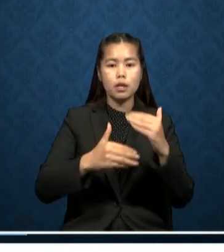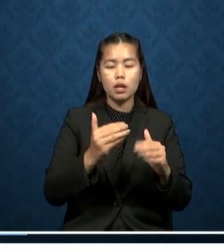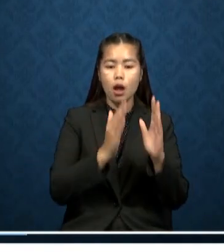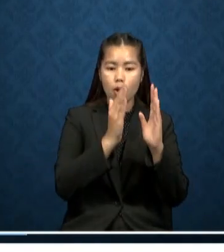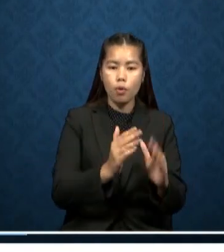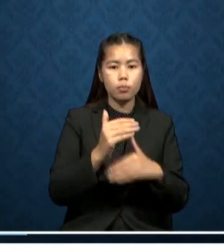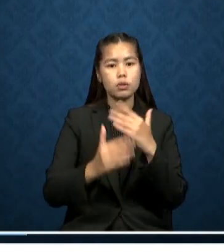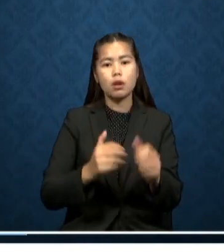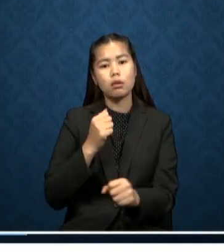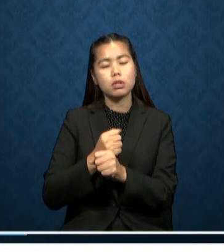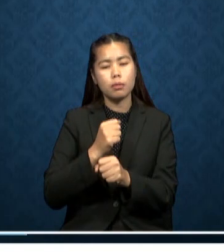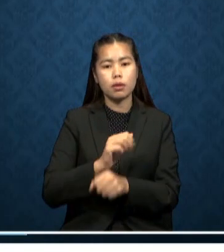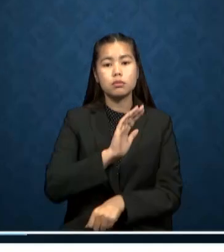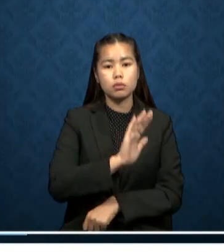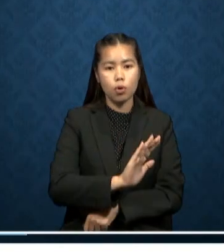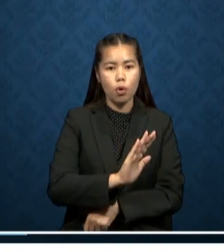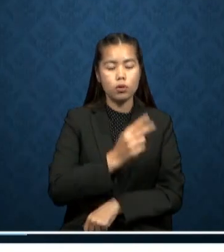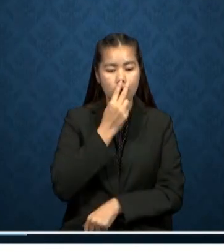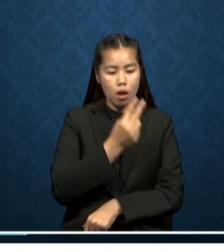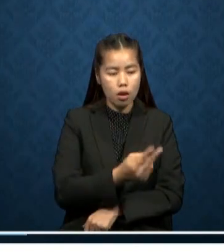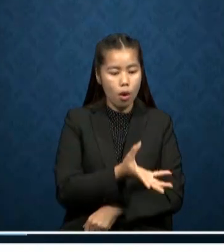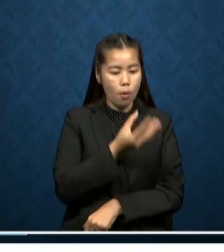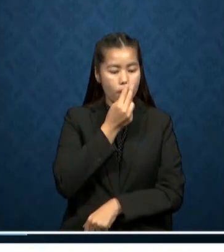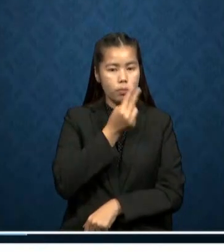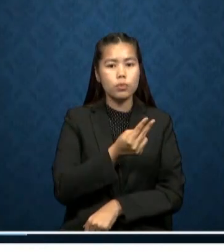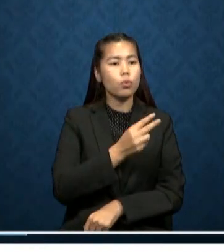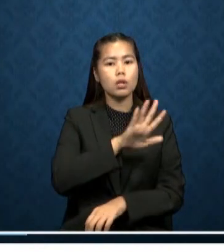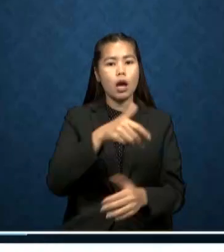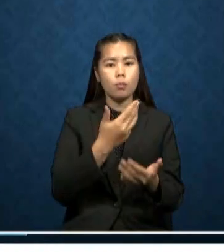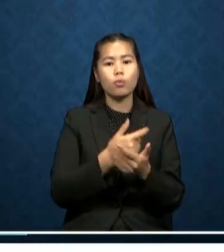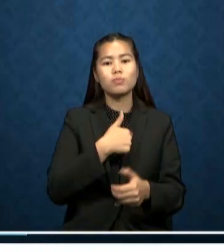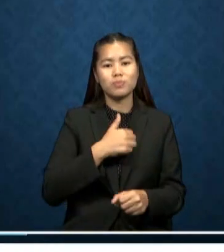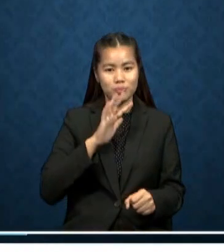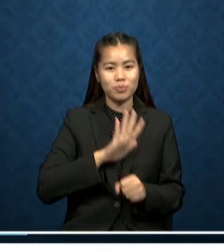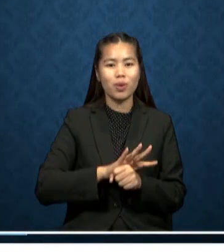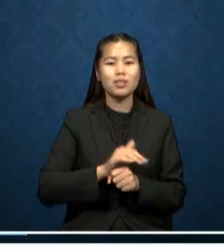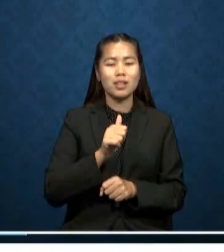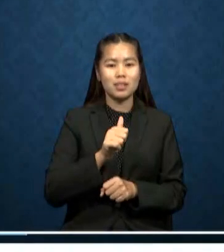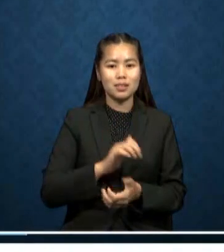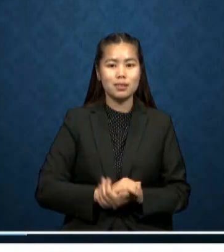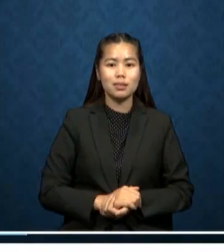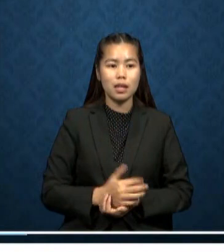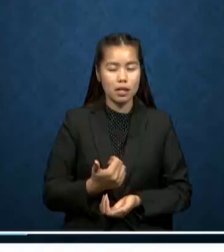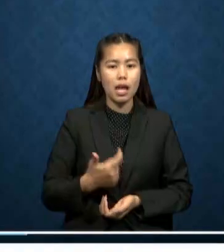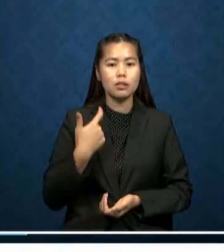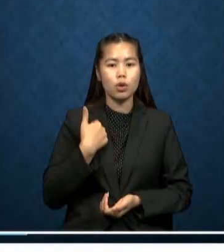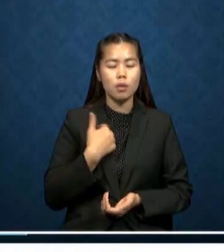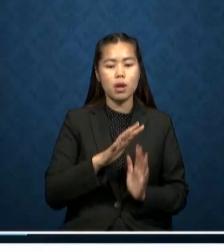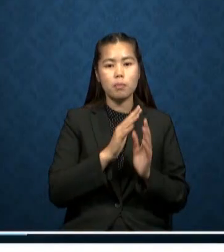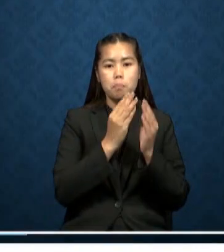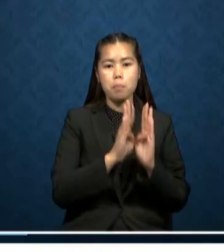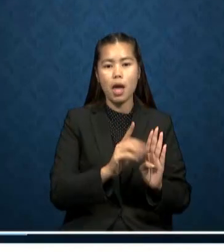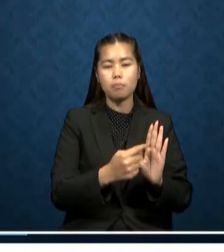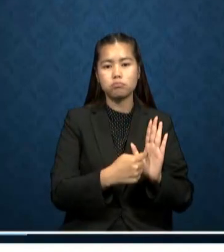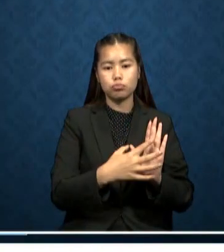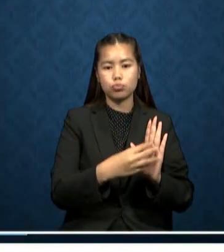ของตนผลเป็นที่พอใจกับทุกสถานประกอบการศาลประกอบการหลายแห่งยังคงใช้ Star stampเป็นกระบวนการบริหาร